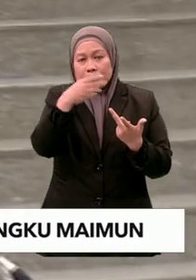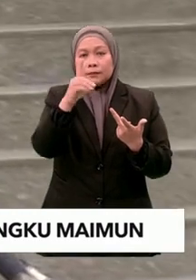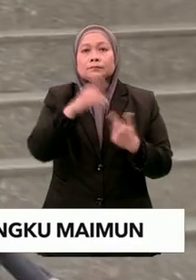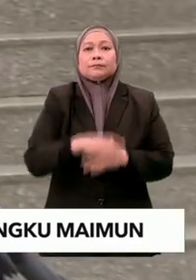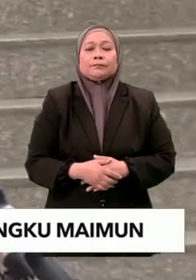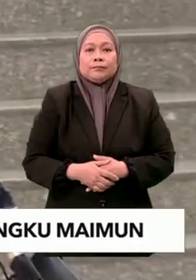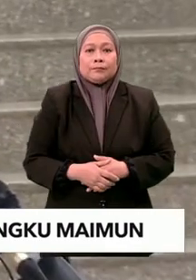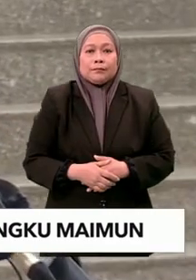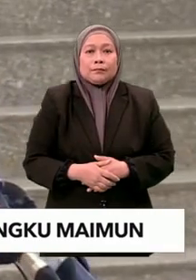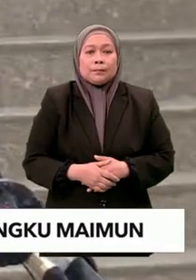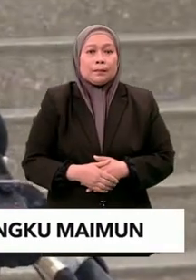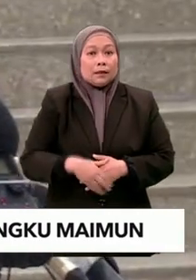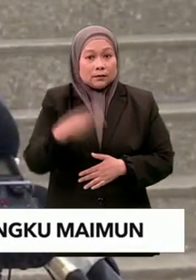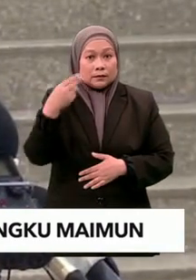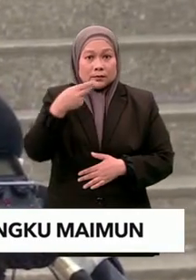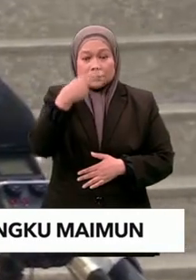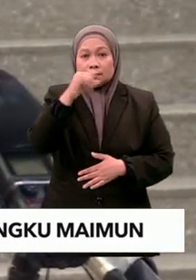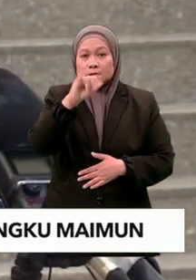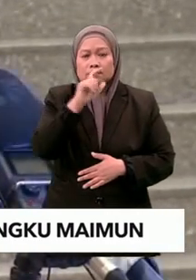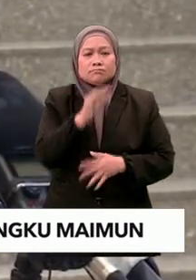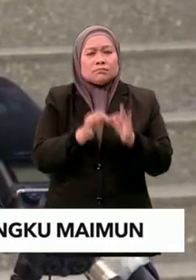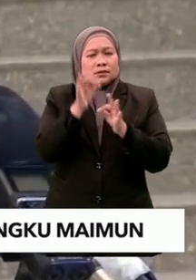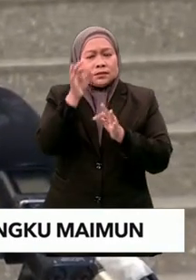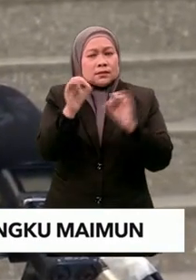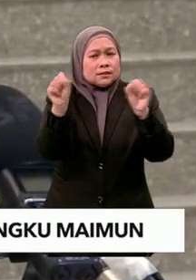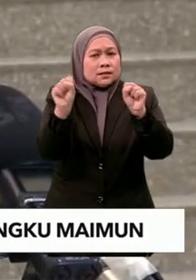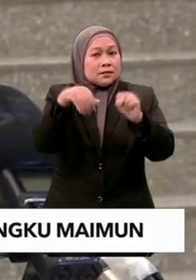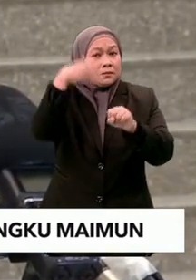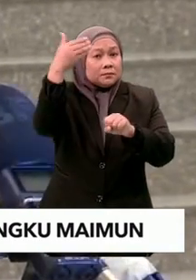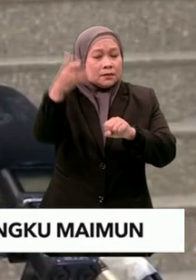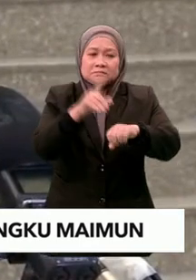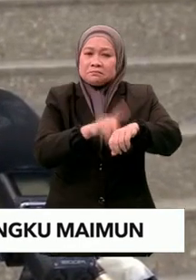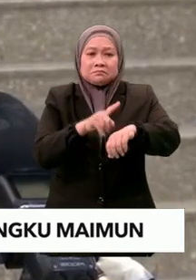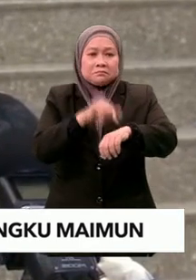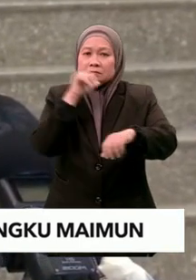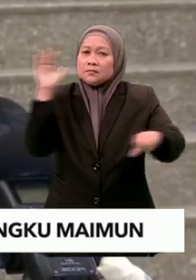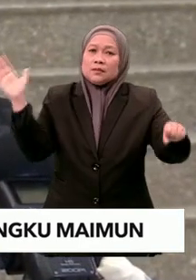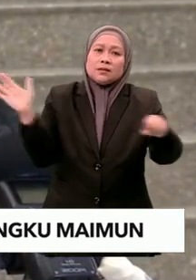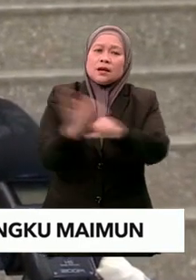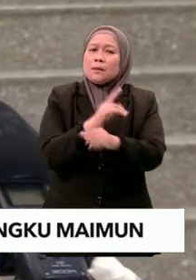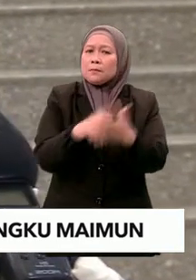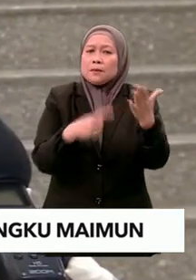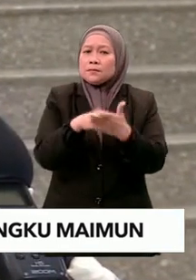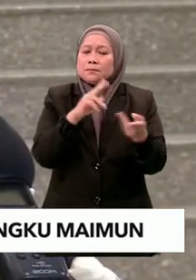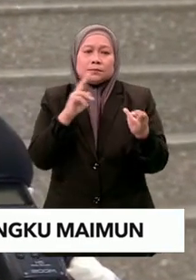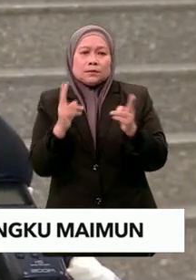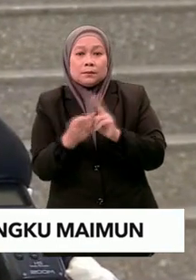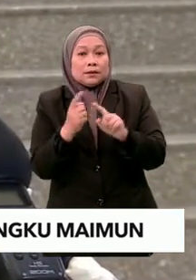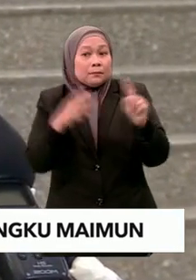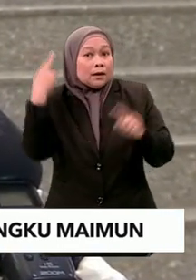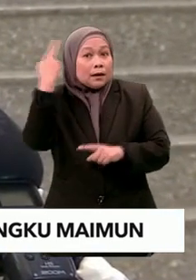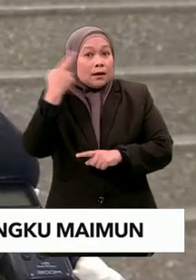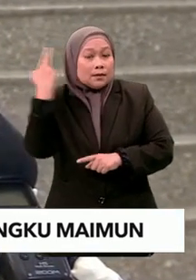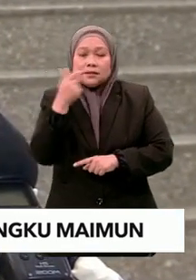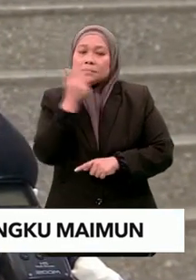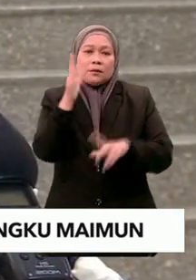Muhammadiyah Hisyam kemudian berkata penangguhan sehingga ke Selasa depan tidak masih tidak mengubah apa-apa namun alasan itu tidak